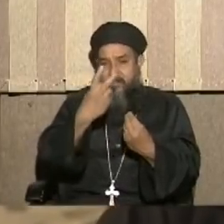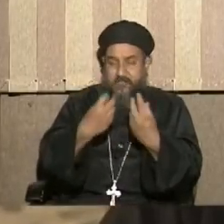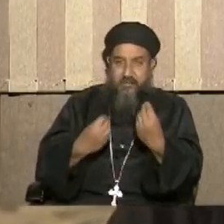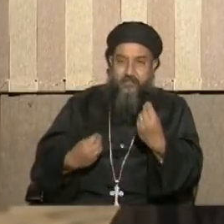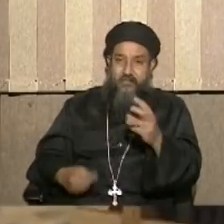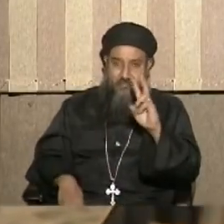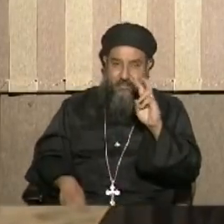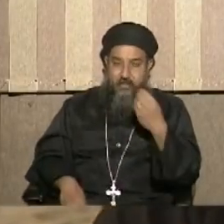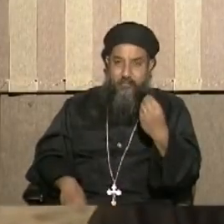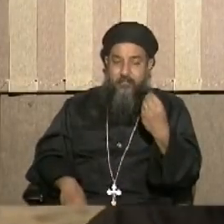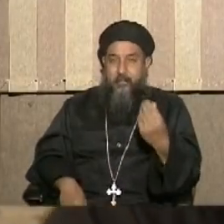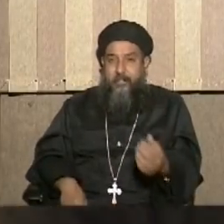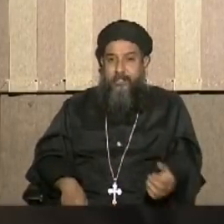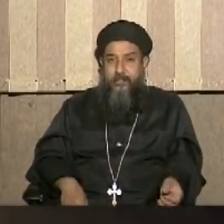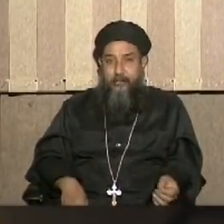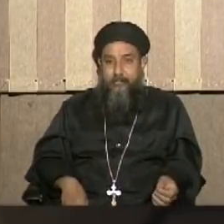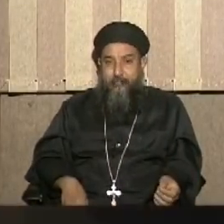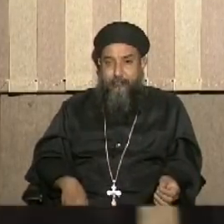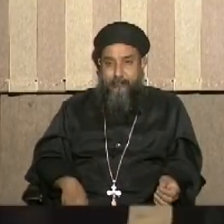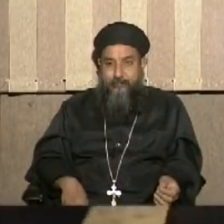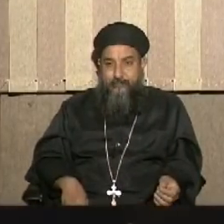أبدا. لحظة واحدة،